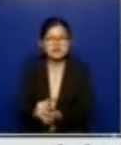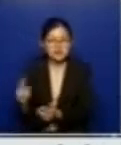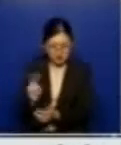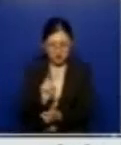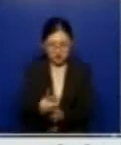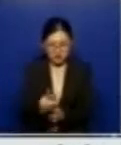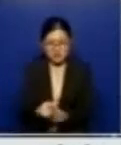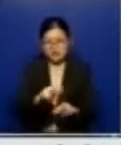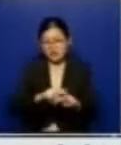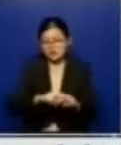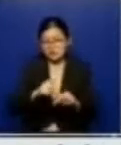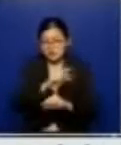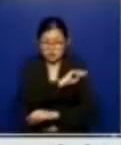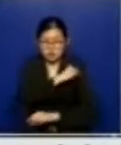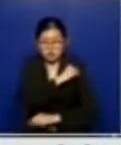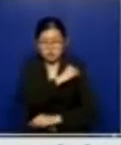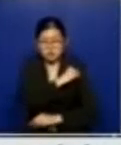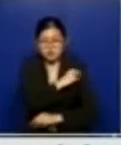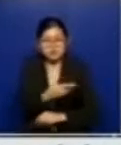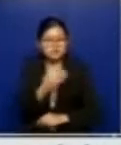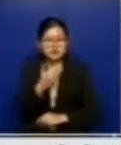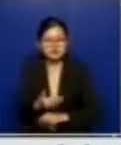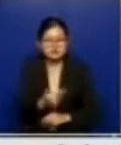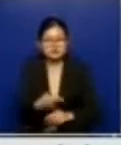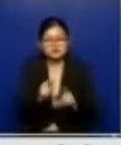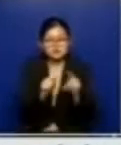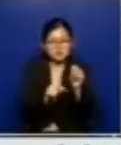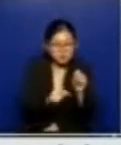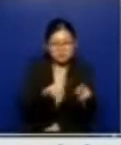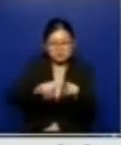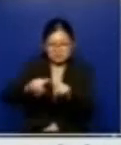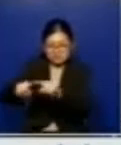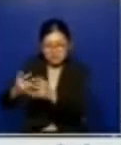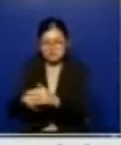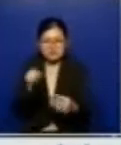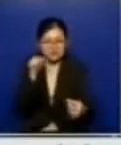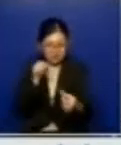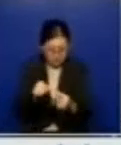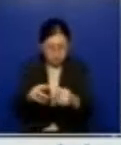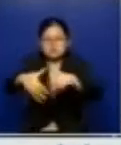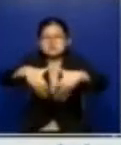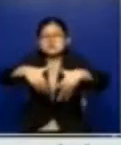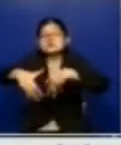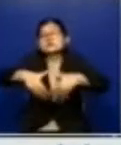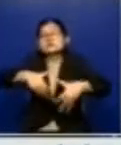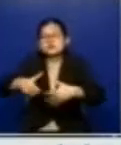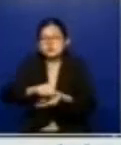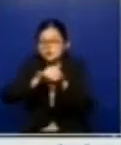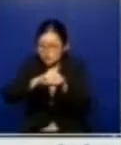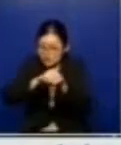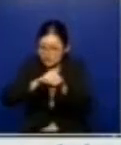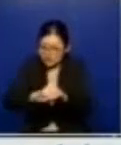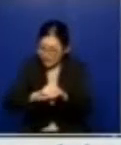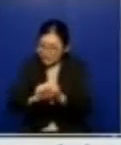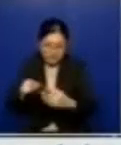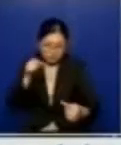ไปนั่งอยู่ในโรงพยาบาลชุมชนตามตำบลต่างๆจะได้เข้าถึงพี่น้องประชาชนบริการประชาชนอย่าง